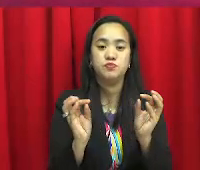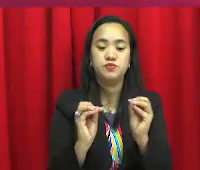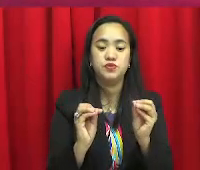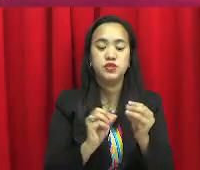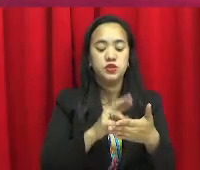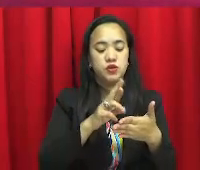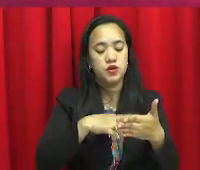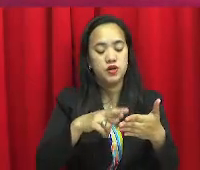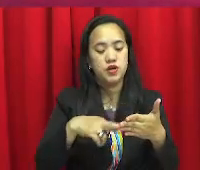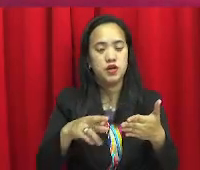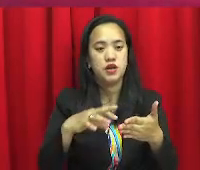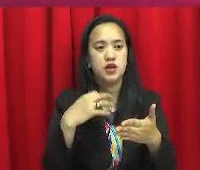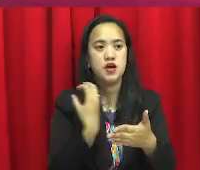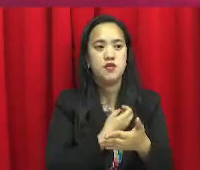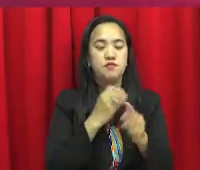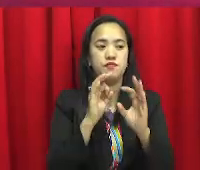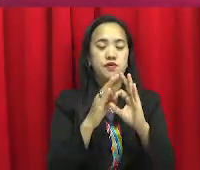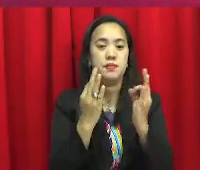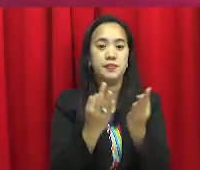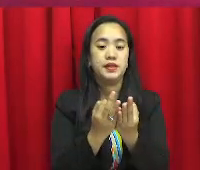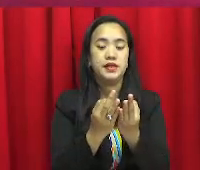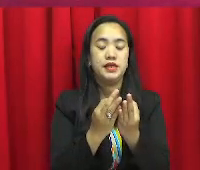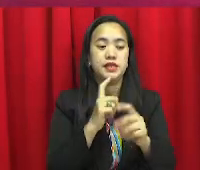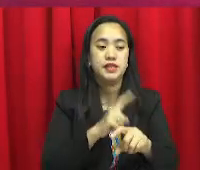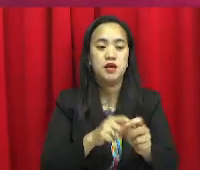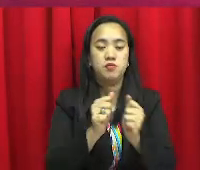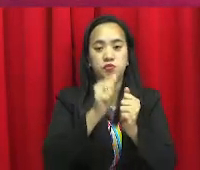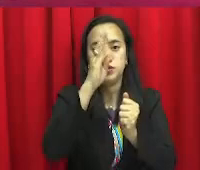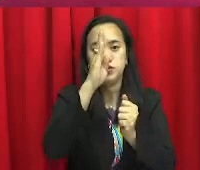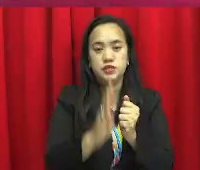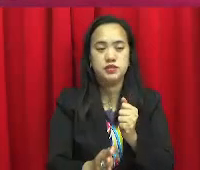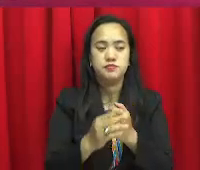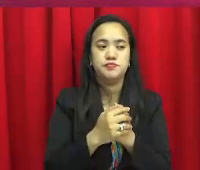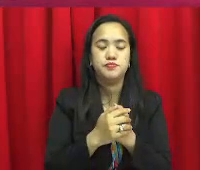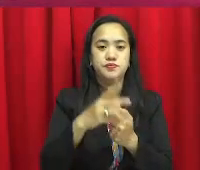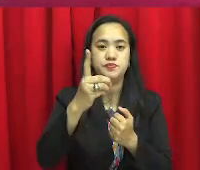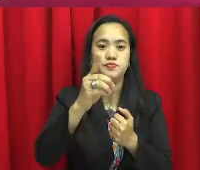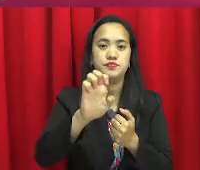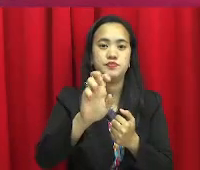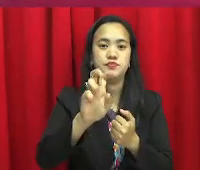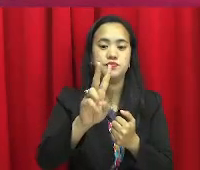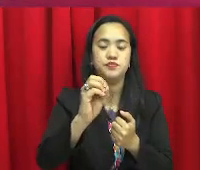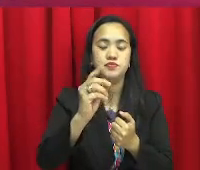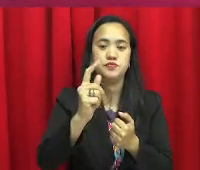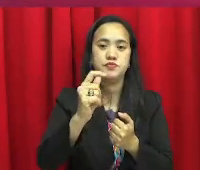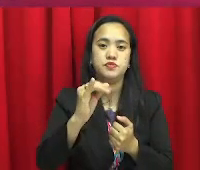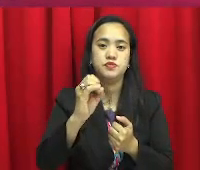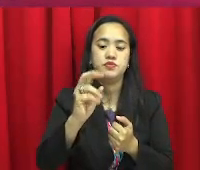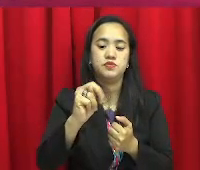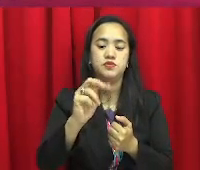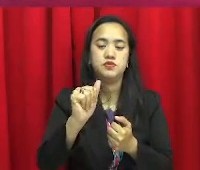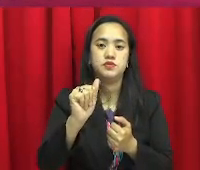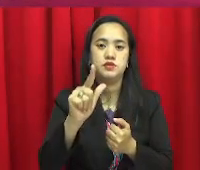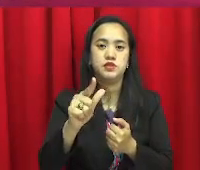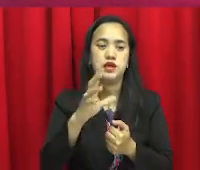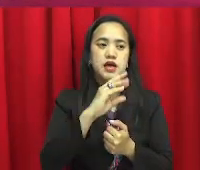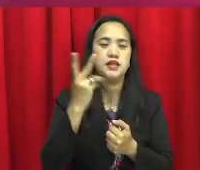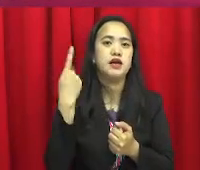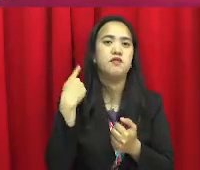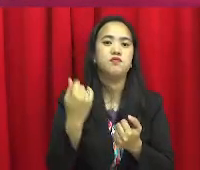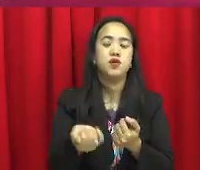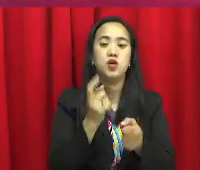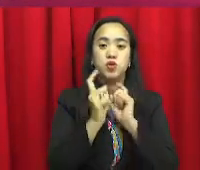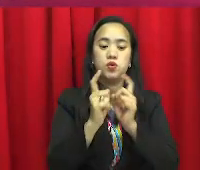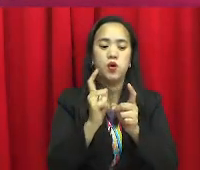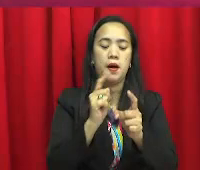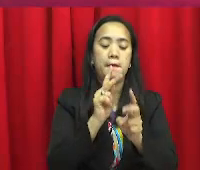Our Family Time with God and devotional. Kasi, you know, talagang grabe yun eh. Kanina, syempre, may mga kinakausap ako mga